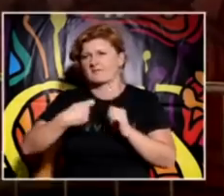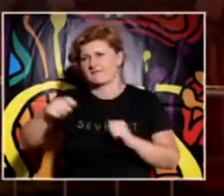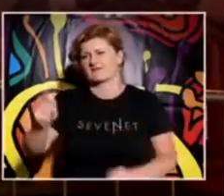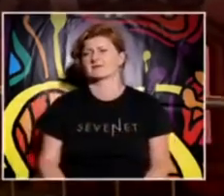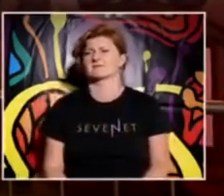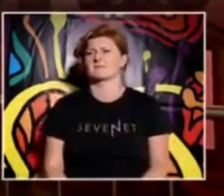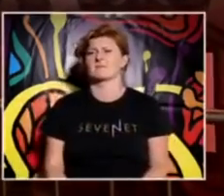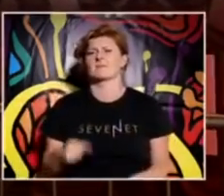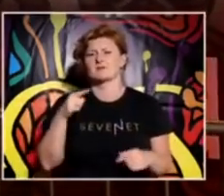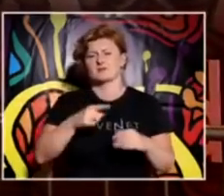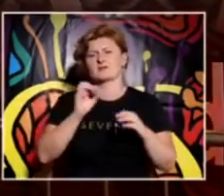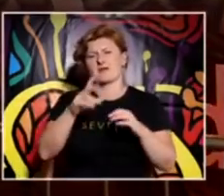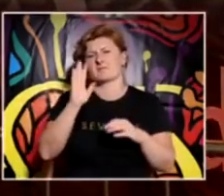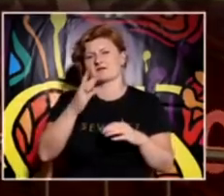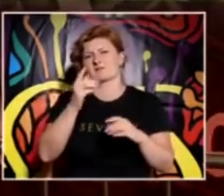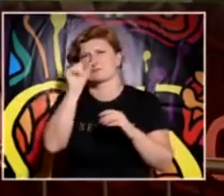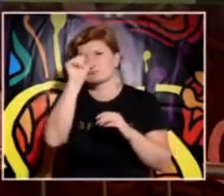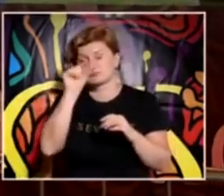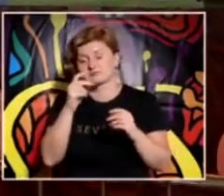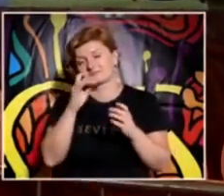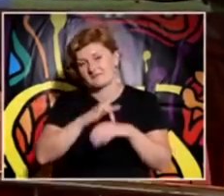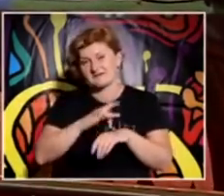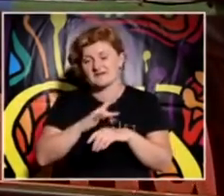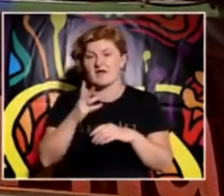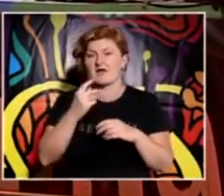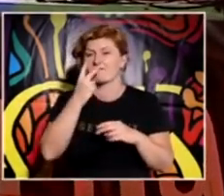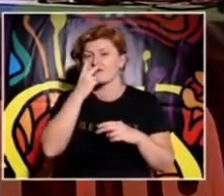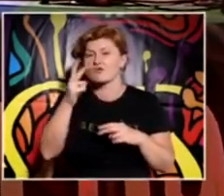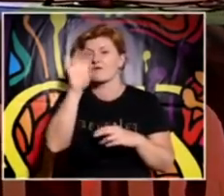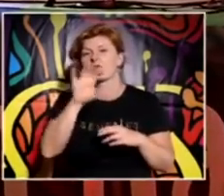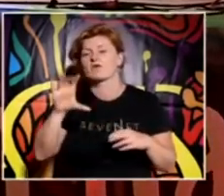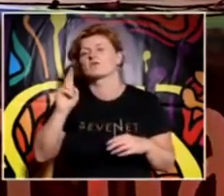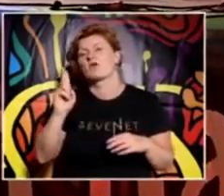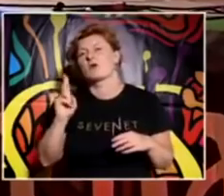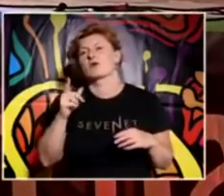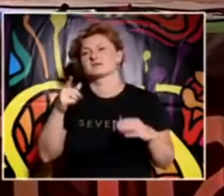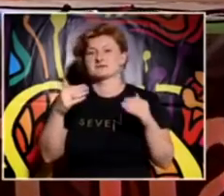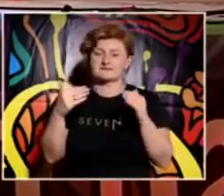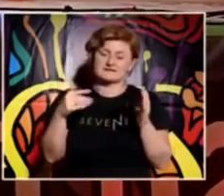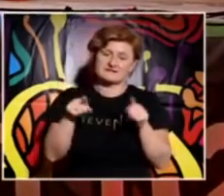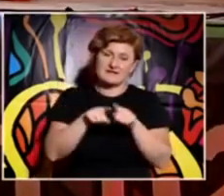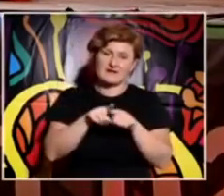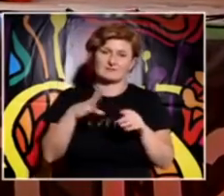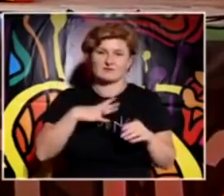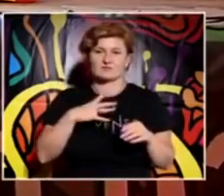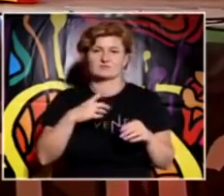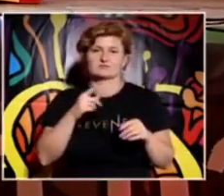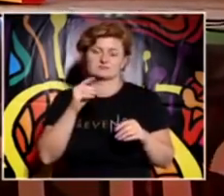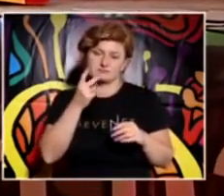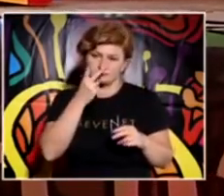ten sposób właśnie będziemy mieli okazję ze sobą poplotkować, a widzowie tego naszego spotkania też będą mogli zweryfikować swoje